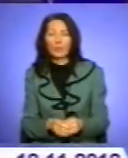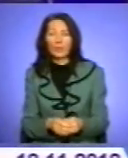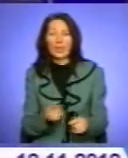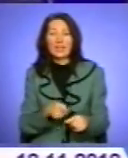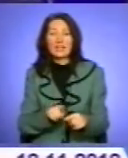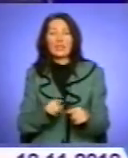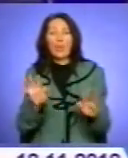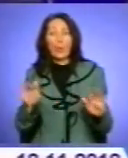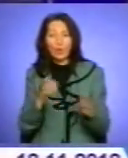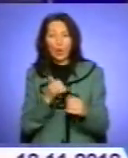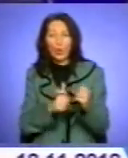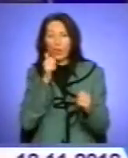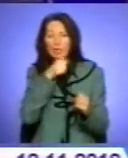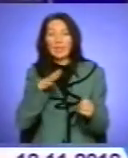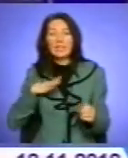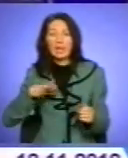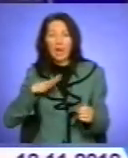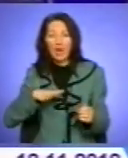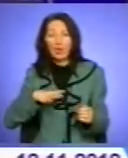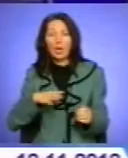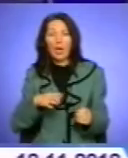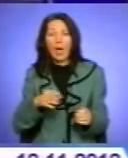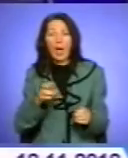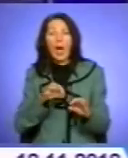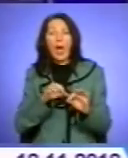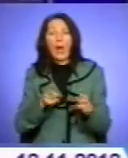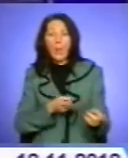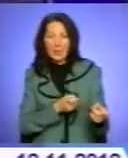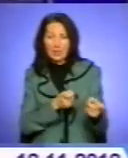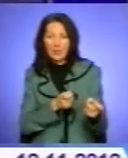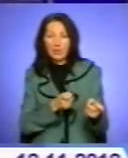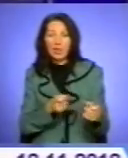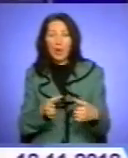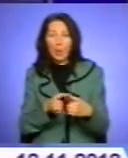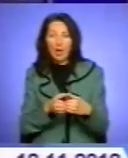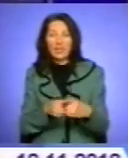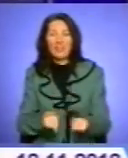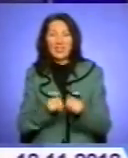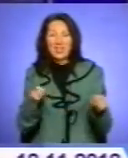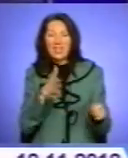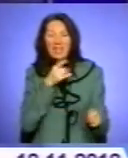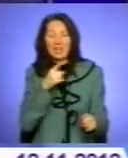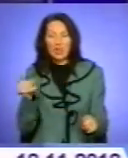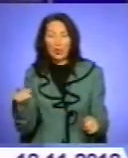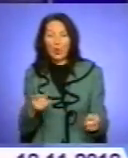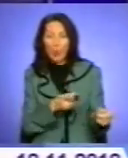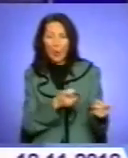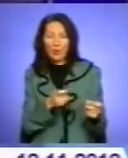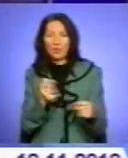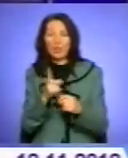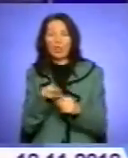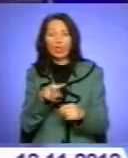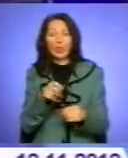Цієї події щороку з нетерпінням чекає мисливська братія – відкриття сезону полювання. З 11 листопада по 30